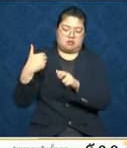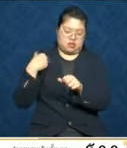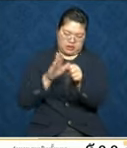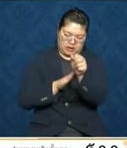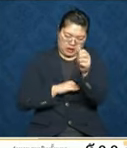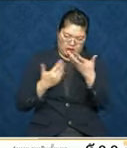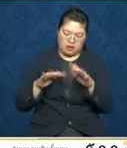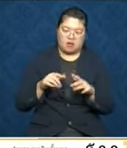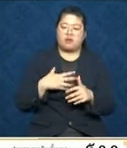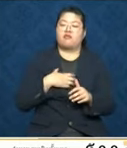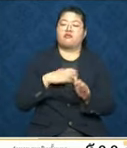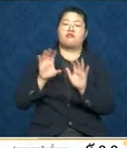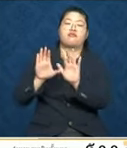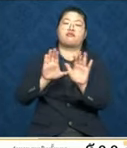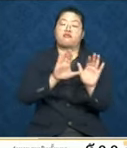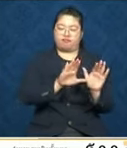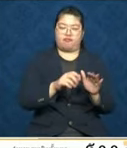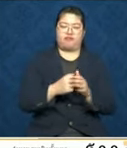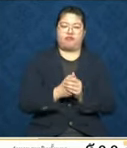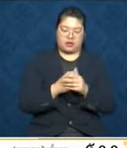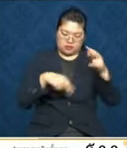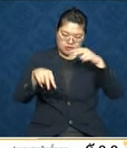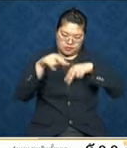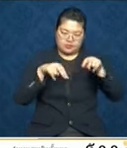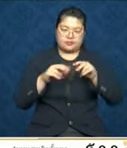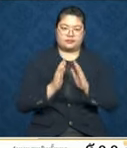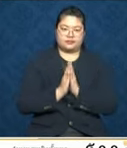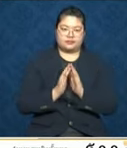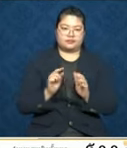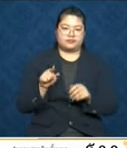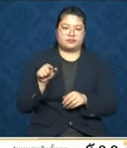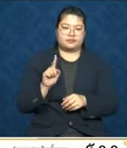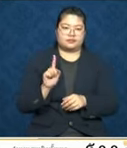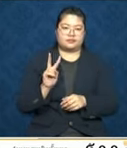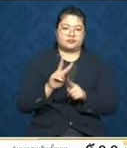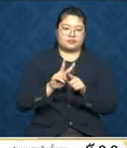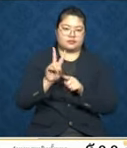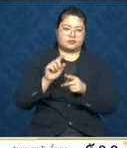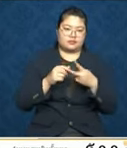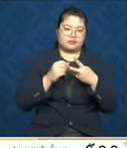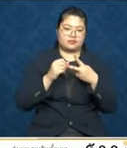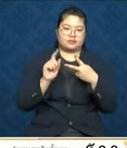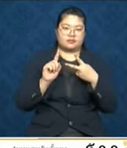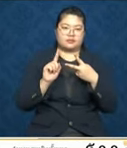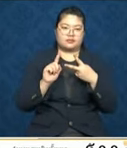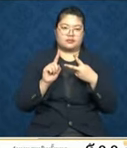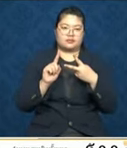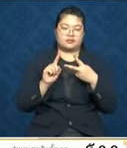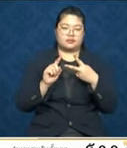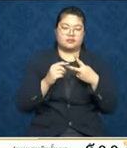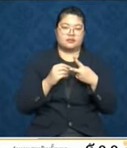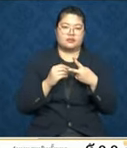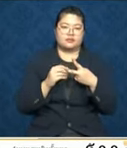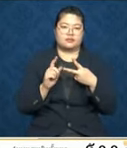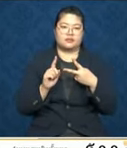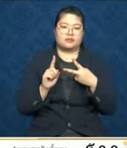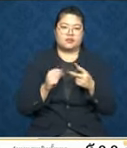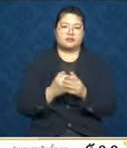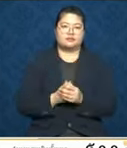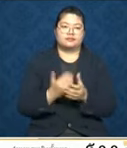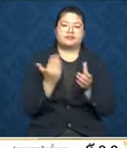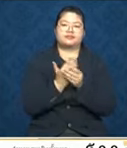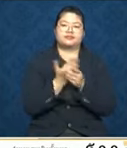ปได้นะครับลองมาปรับมาเฟียขนส่งในทวีวัฒนาหน่อยครับท่านชดาครับเรื่องที่2นะครับก็ขอเกี่ยวกับเรื่องขอสไลด์ถัดไป